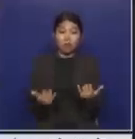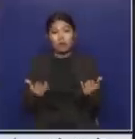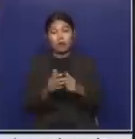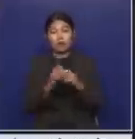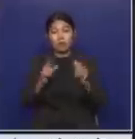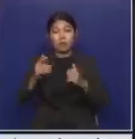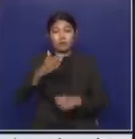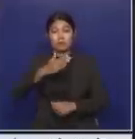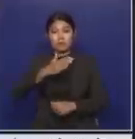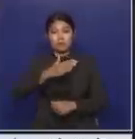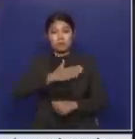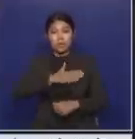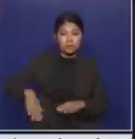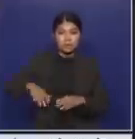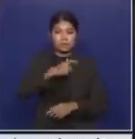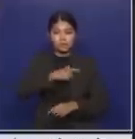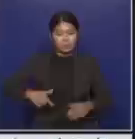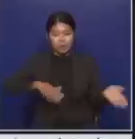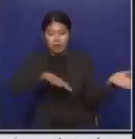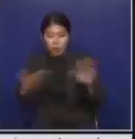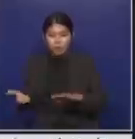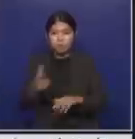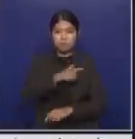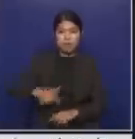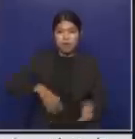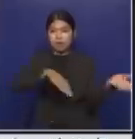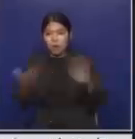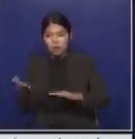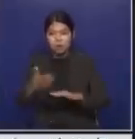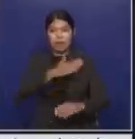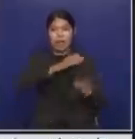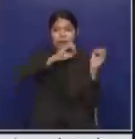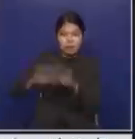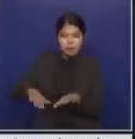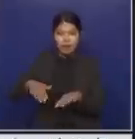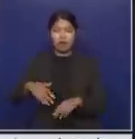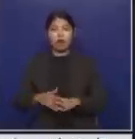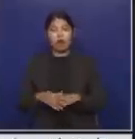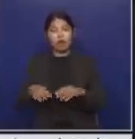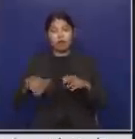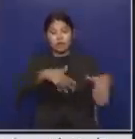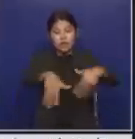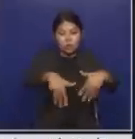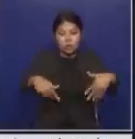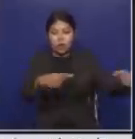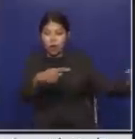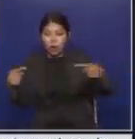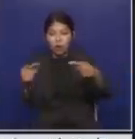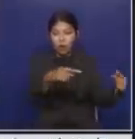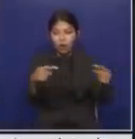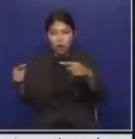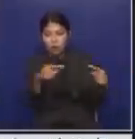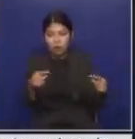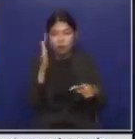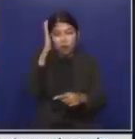คำว่าช้างชาติเอาคำว่าล้มเจ้าทั้งชาติล้มเจ้าชาติล้มเจ้ามาปลุกปั่นสร้างความเกลียดชังแล้วต่อไปจะเกิดอะไร